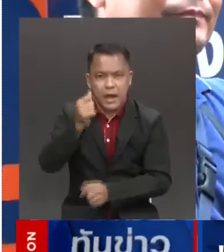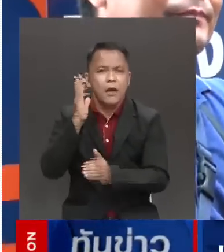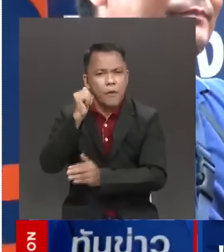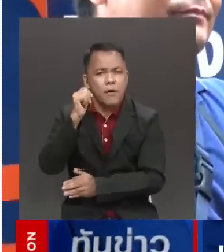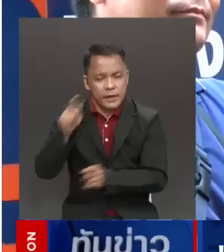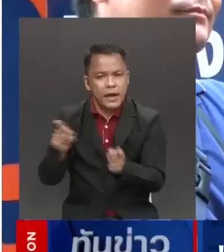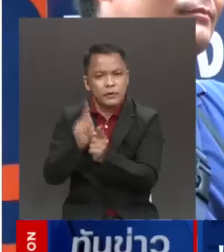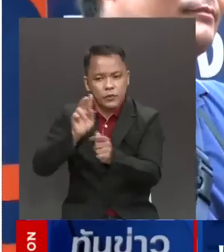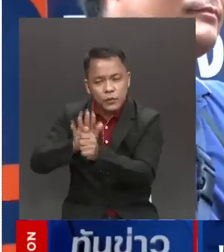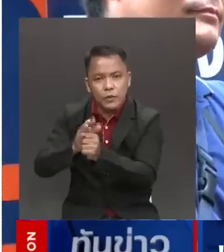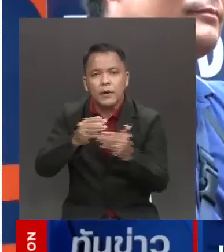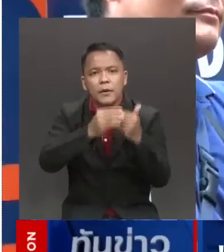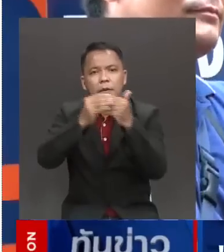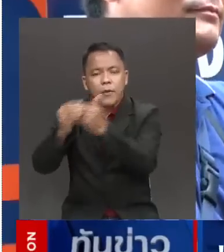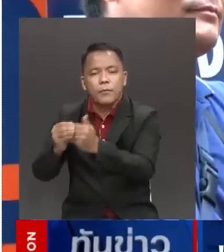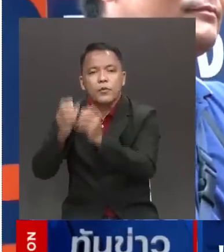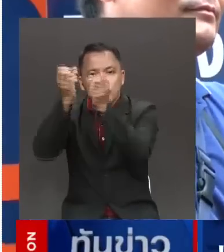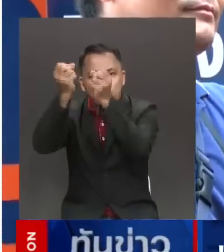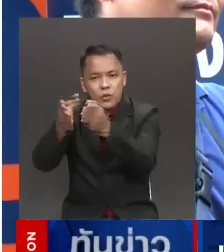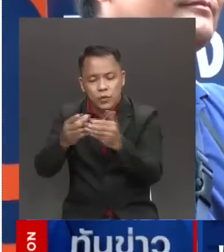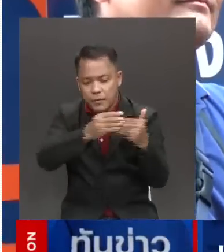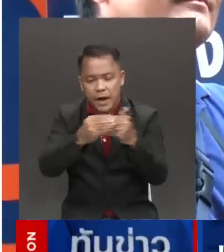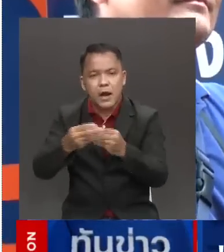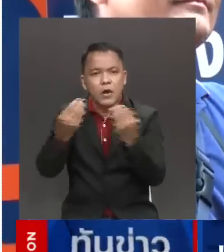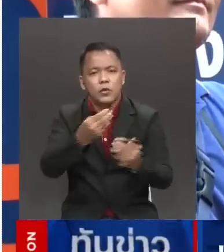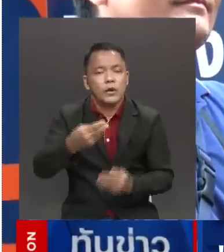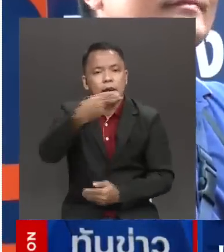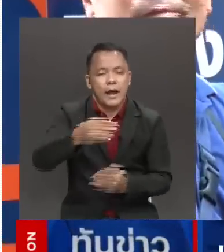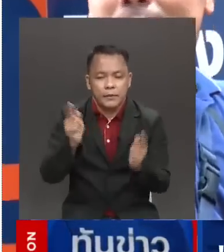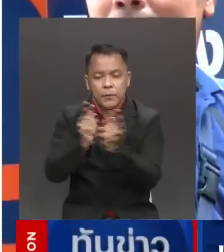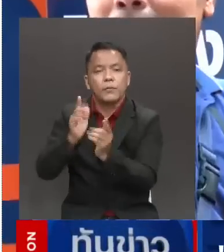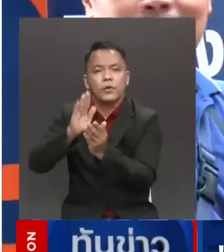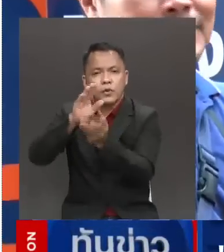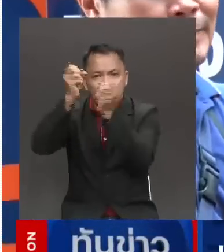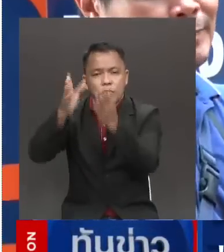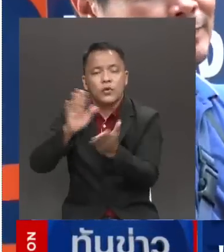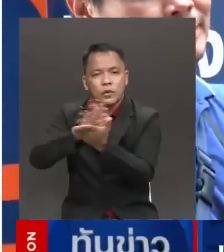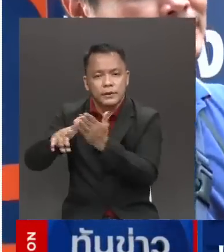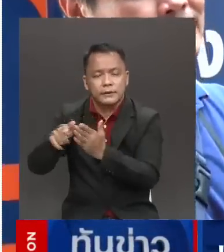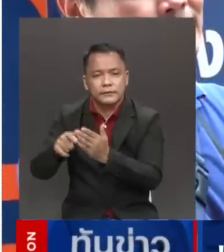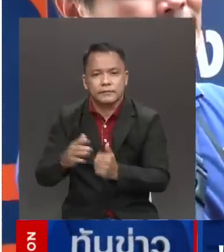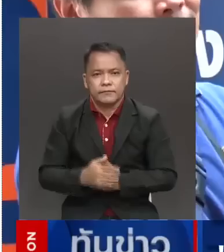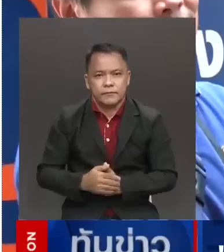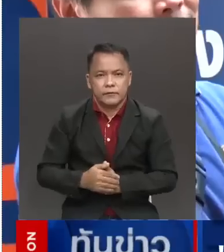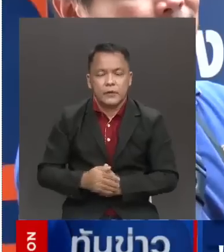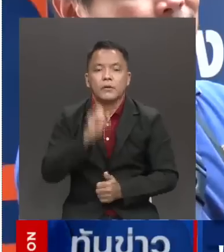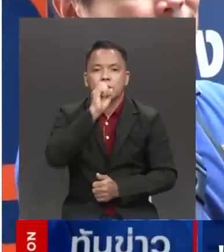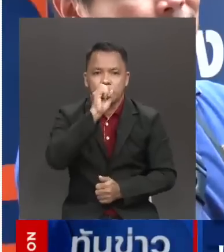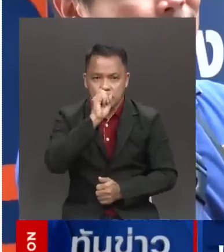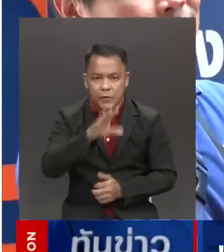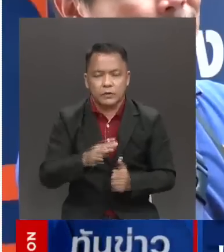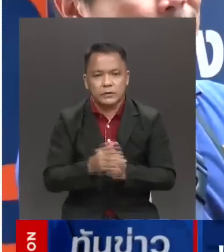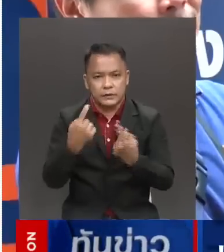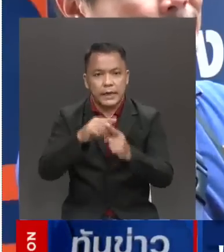ครองก็ต้องมามอบตัวพาบุตรหลานเนี่ยมามอบตัวในการเข้าโรงเรียนตัวของคุณวิโรจน์เนี่ยบอกว่า